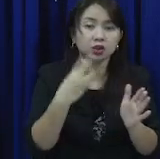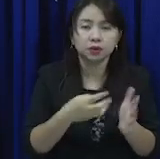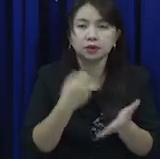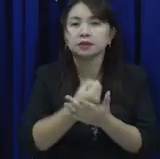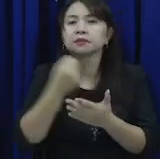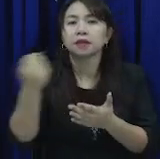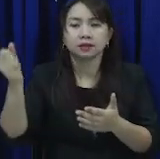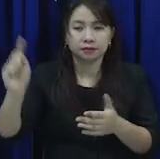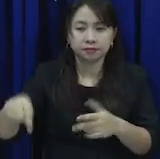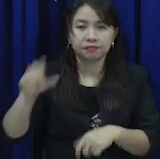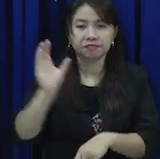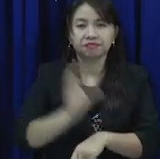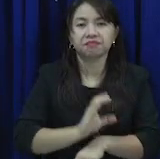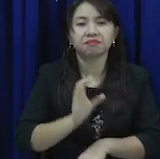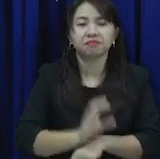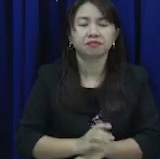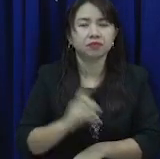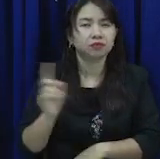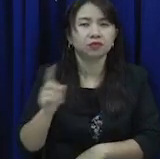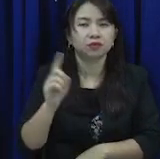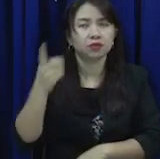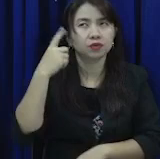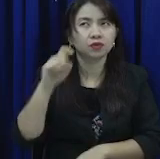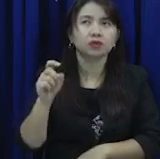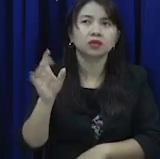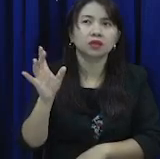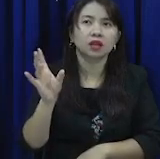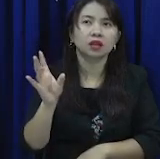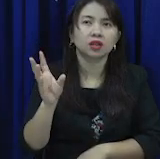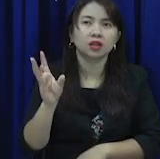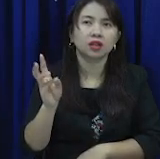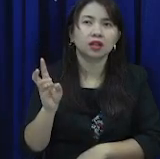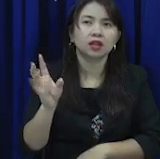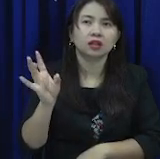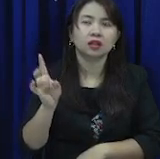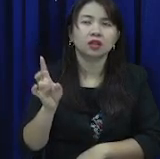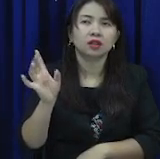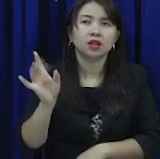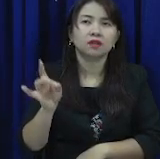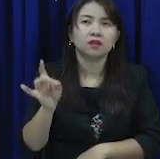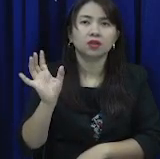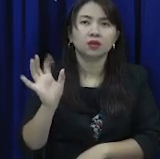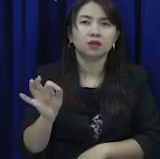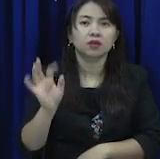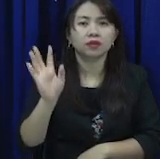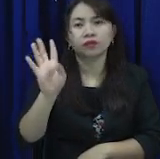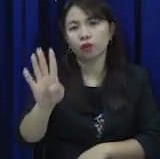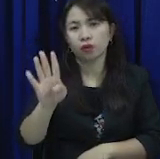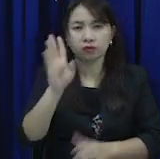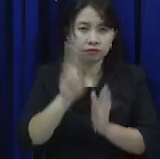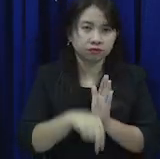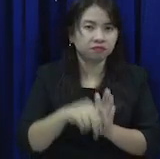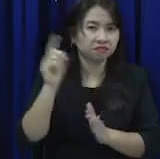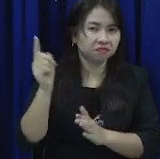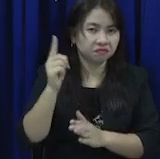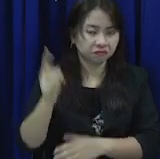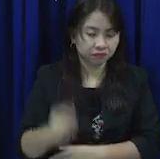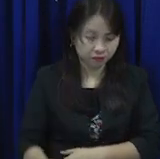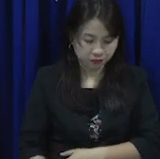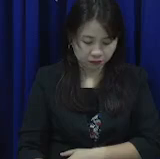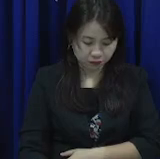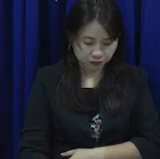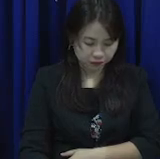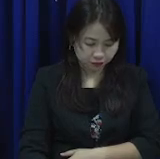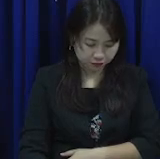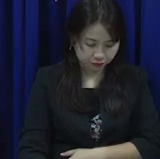24 hours you see now hindi lamang buya time o okay kita niyo ha Guilty na sa